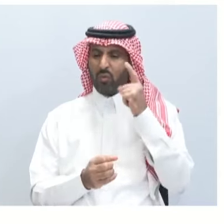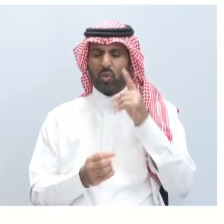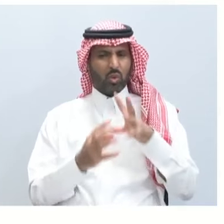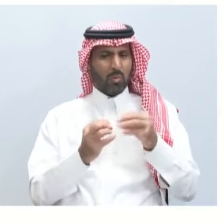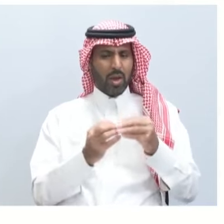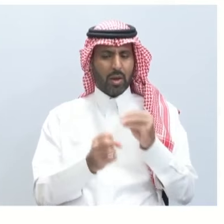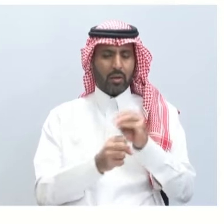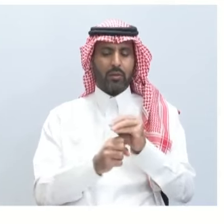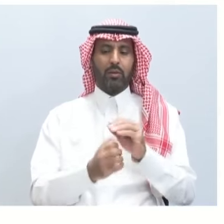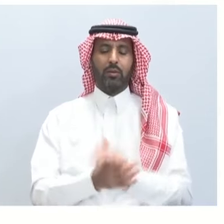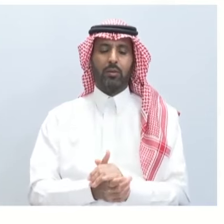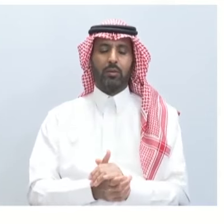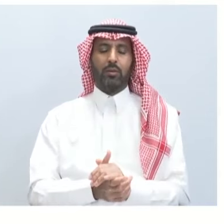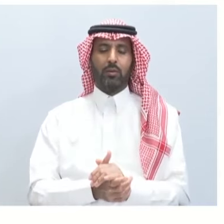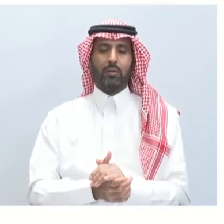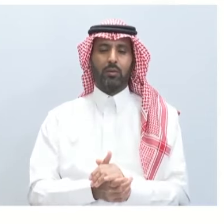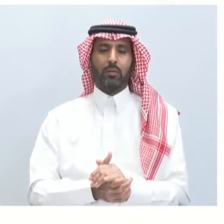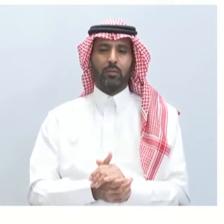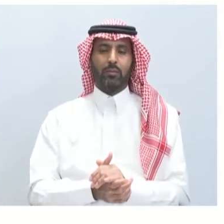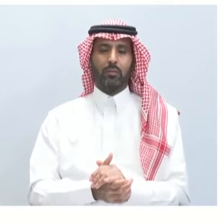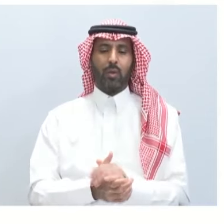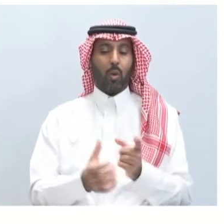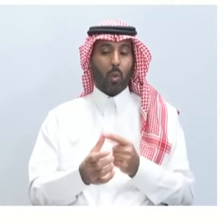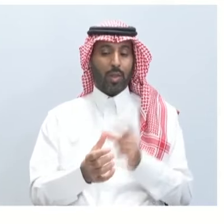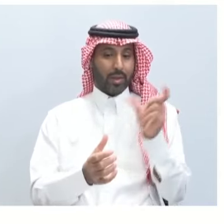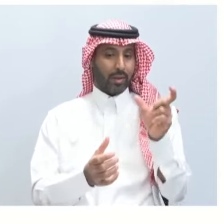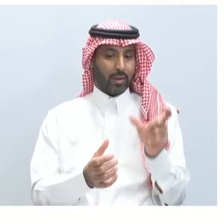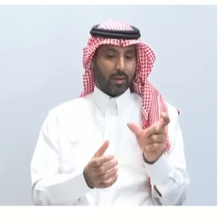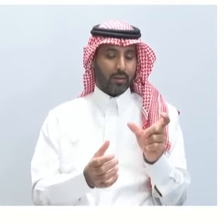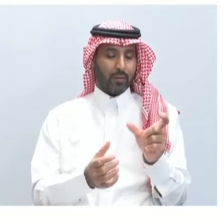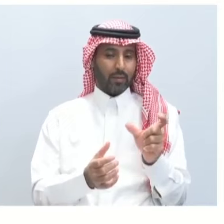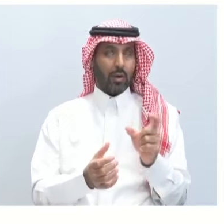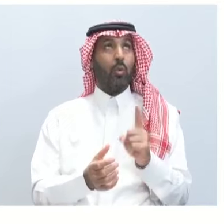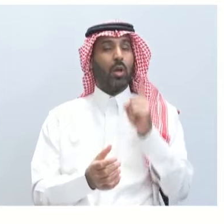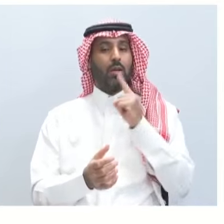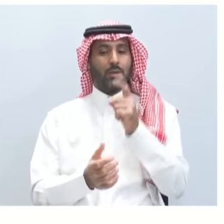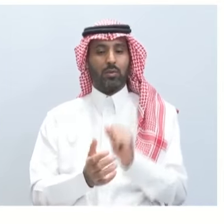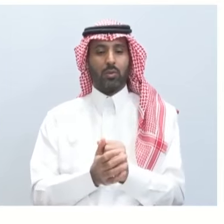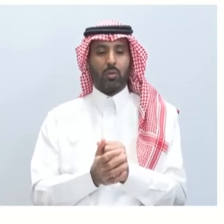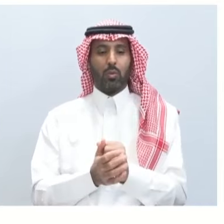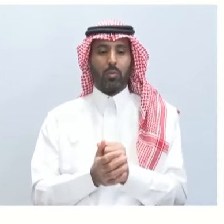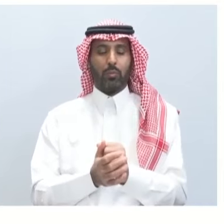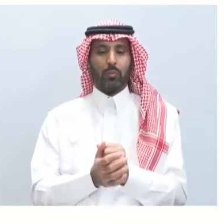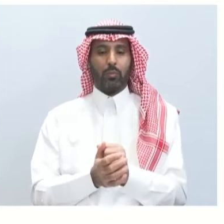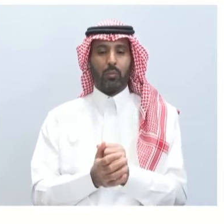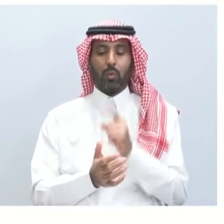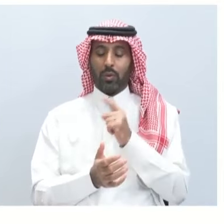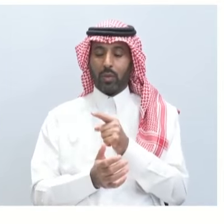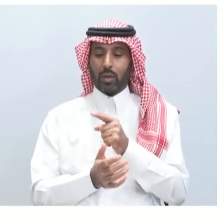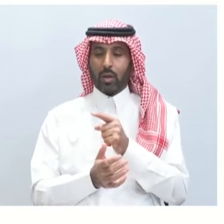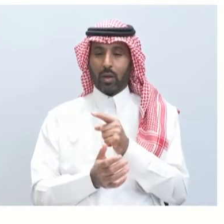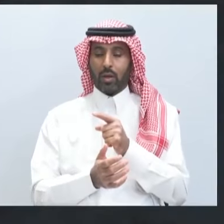لنتعرف على ذلك فنتعرف على هذه الكلمات اول هذه الكلمات في قوله عز وجل واذ قال لقمان لابنه